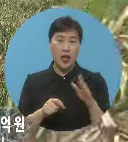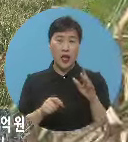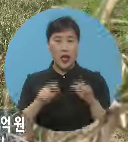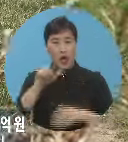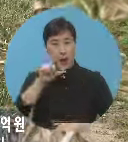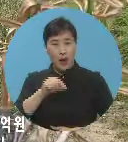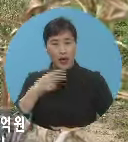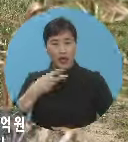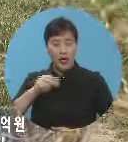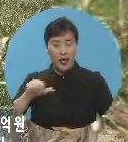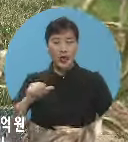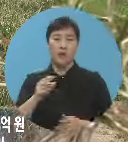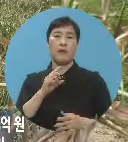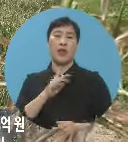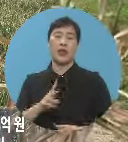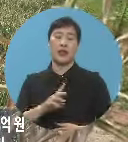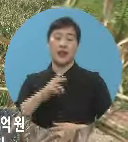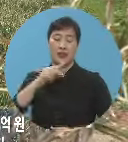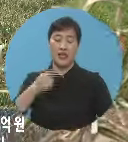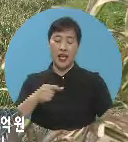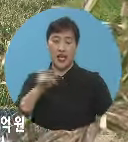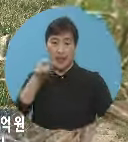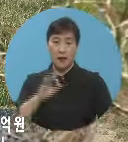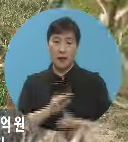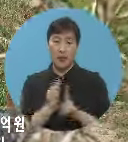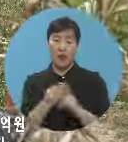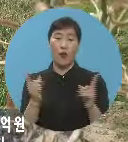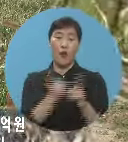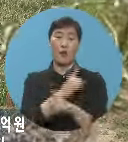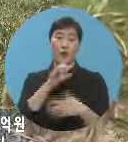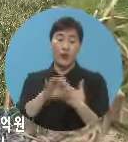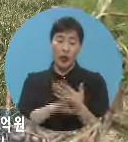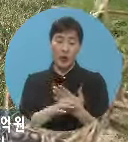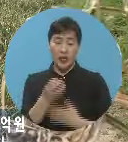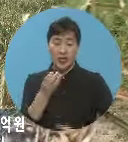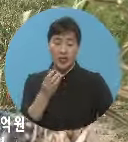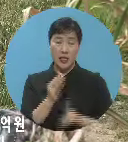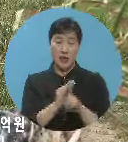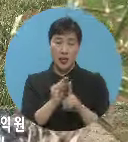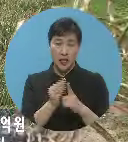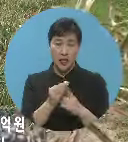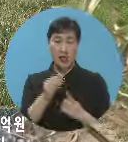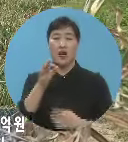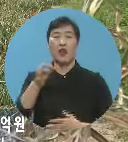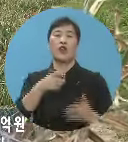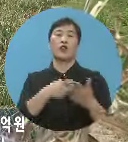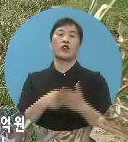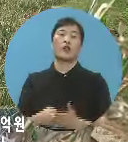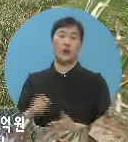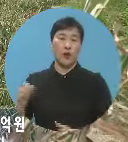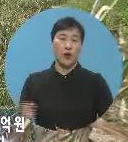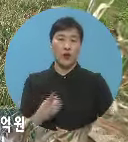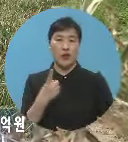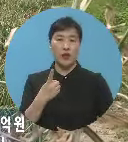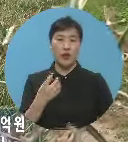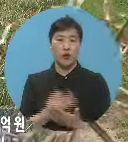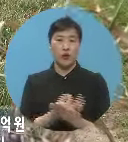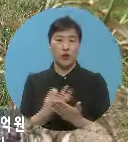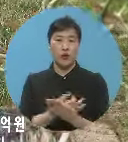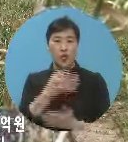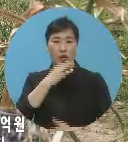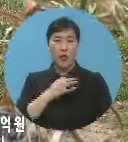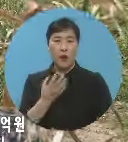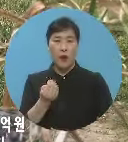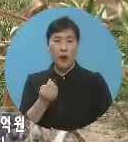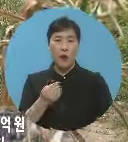만약 타 많이 가능 마늘로 대체로 했을 때 20만을 그 가격 절감으로 해서 얻어지는 소득이